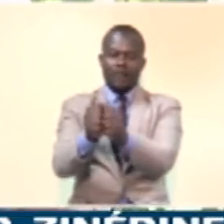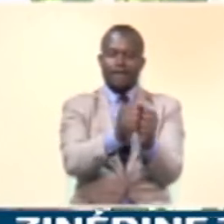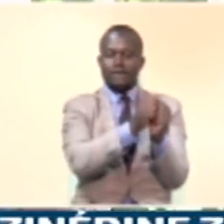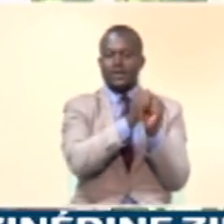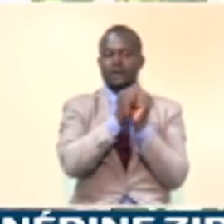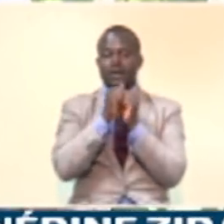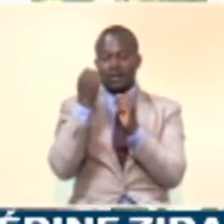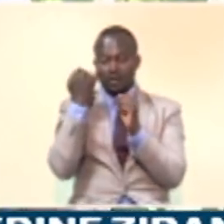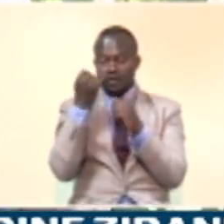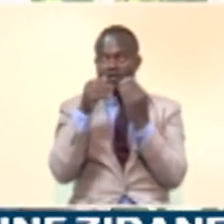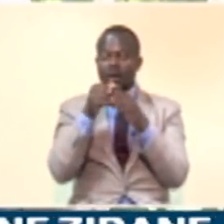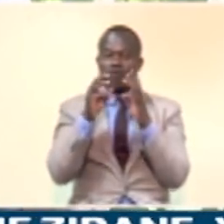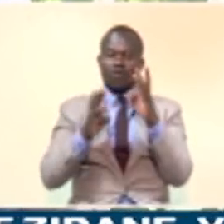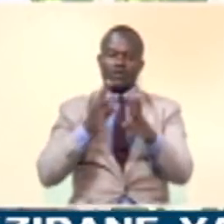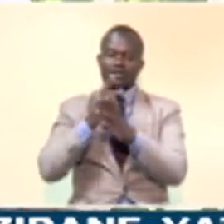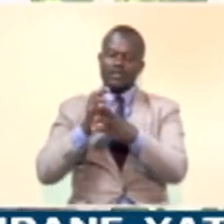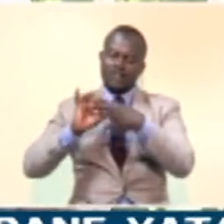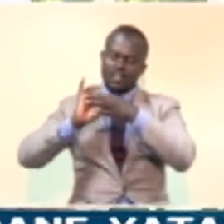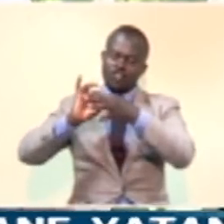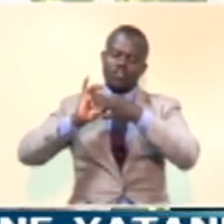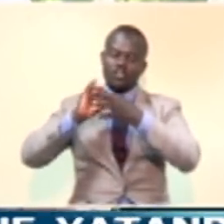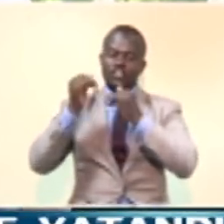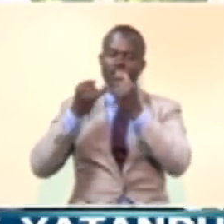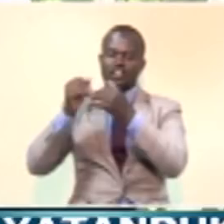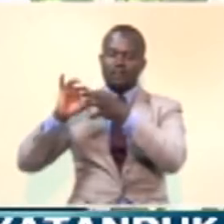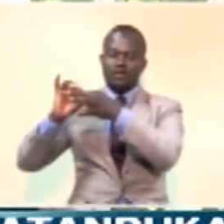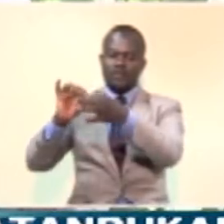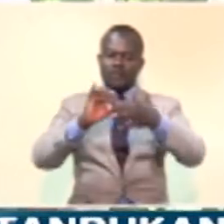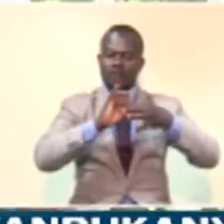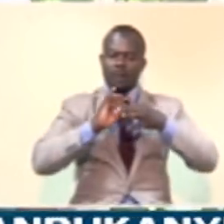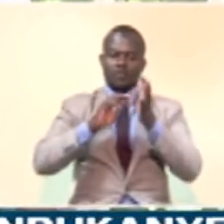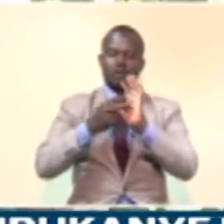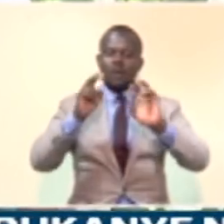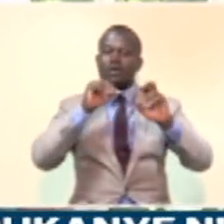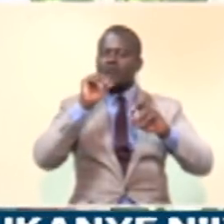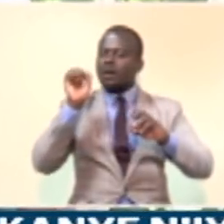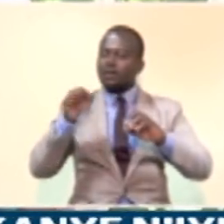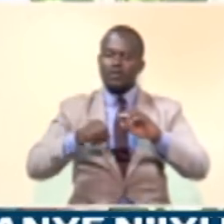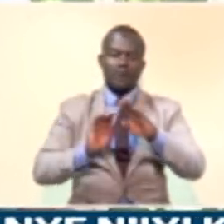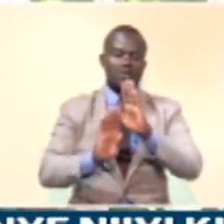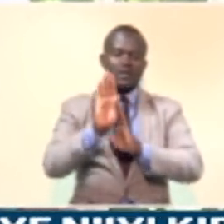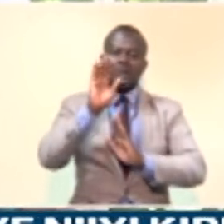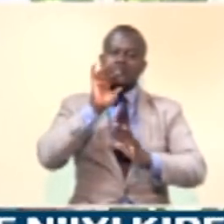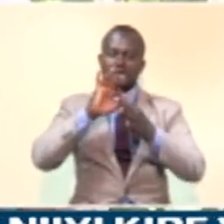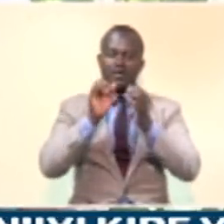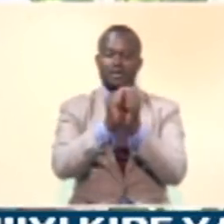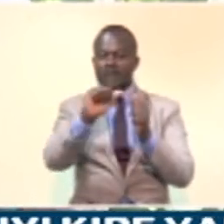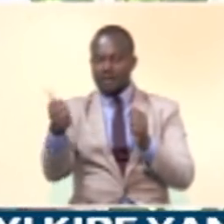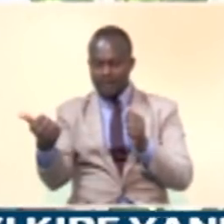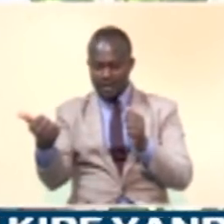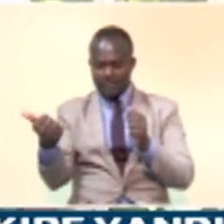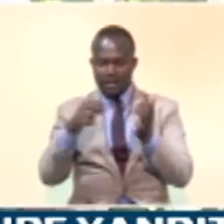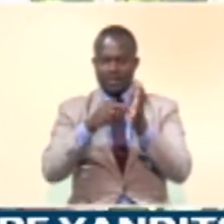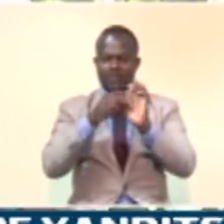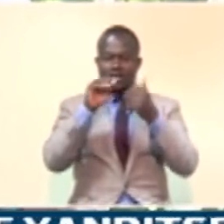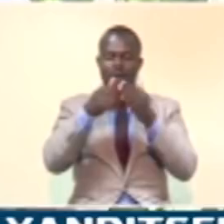tuvuga globalization cyangwa international relations no kuvuga ngo ntabwo ushobora gutera imbere utabanye neza nabandi no kuvuga